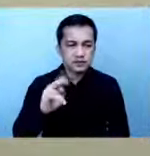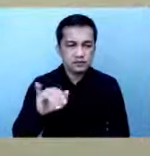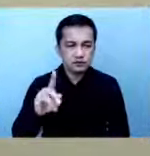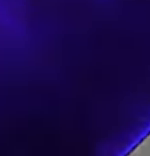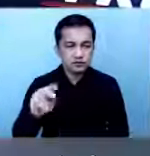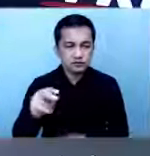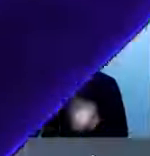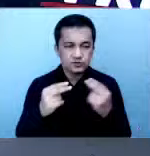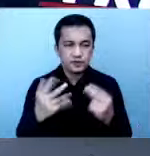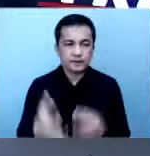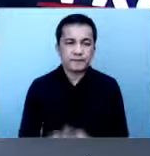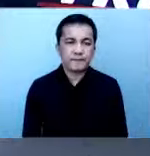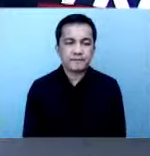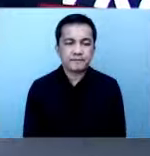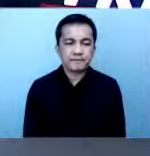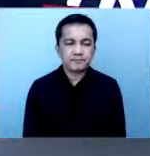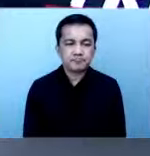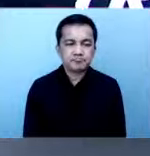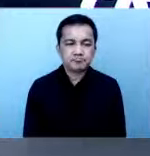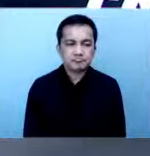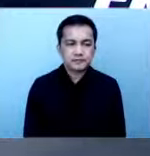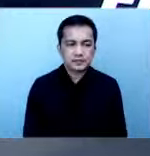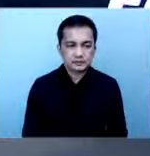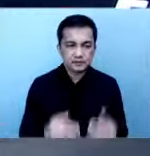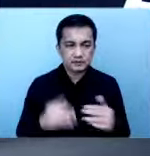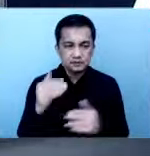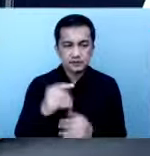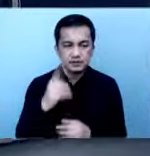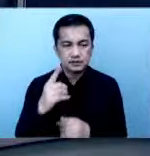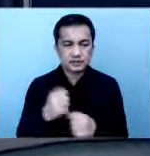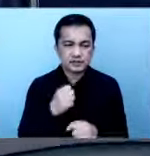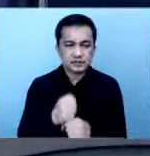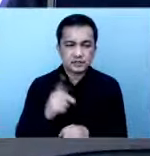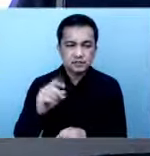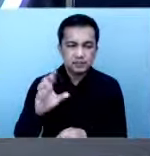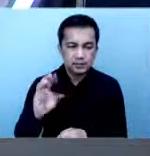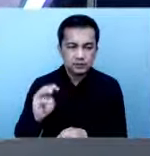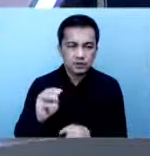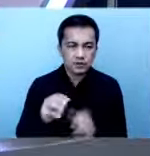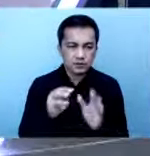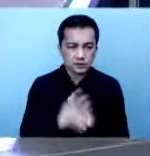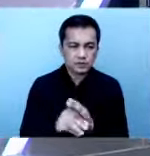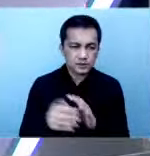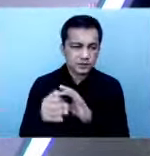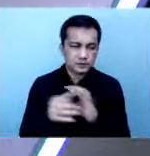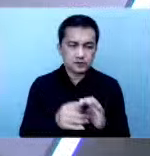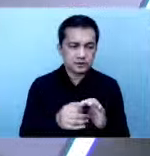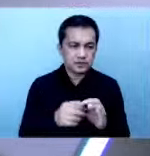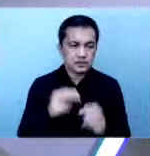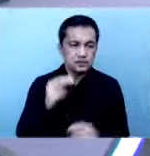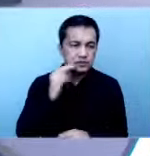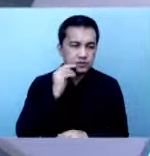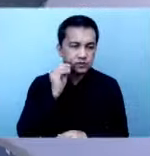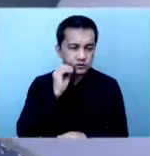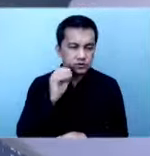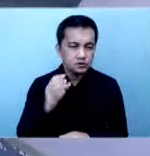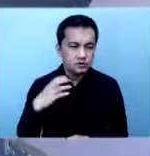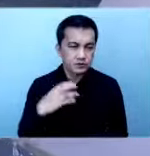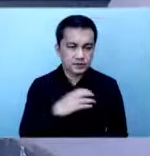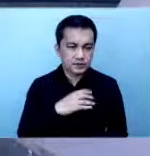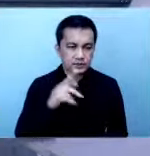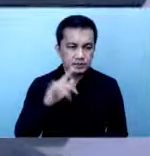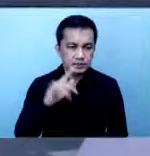5. Mahigit isang taon na ang nakalipas sa Digamo murder case na kinasungkatan ni dating Negros Oriental Congressman Arnolfo Teves